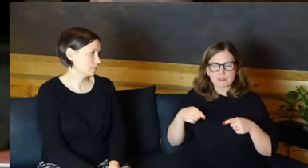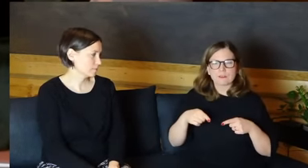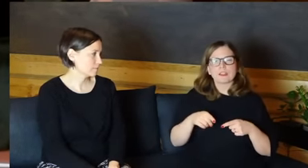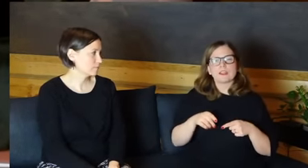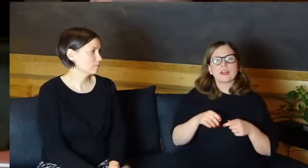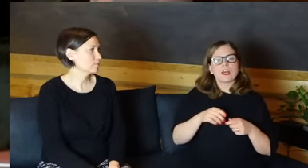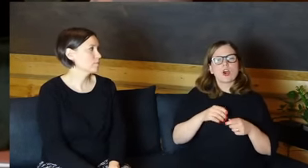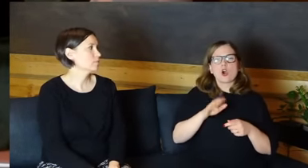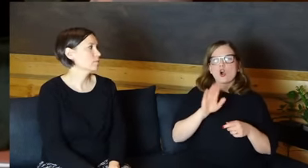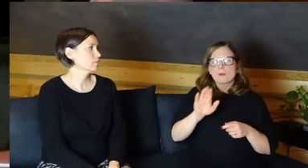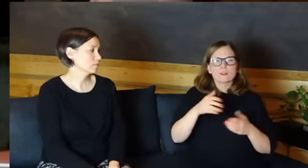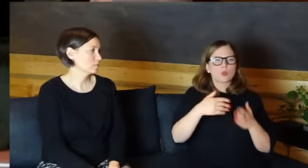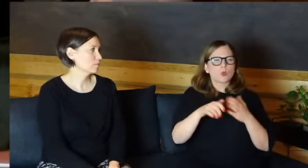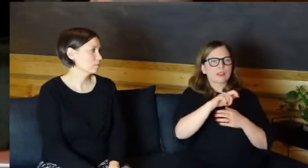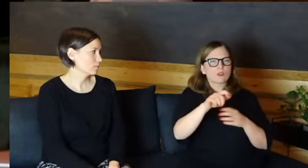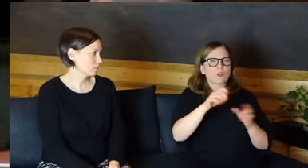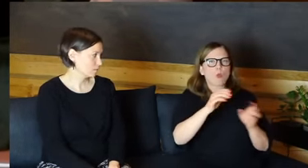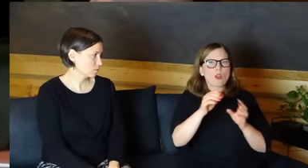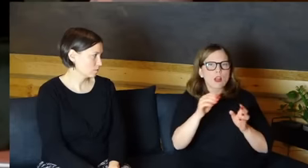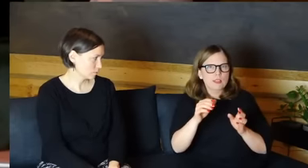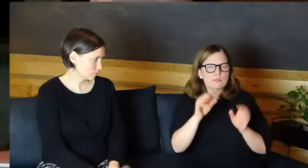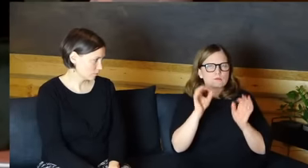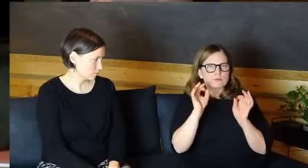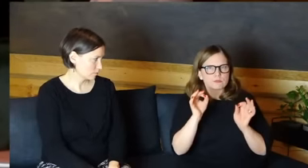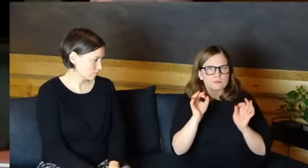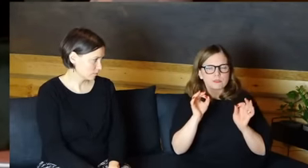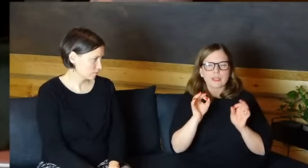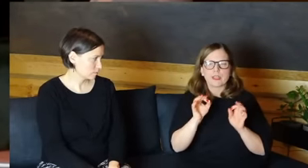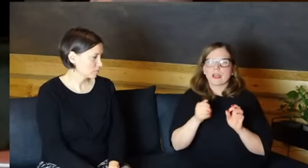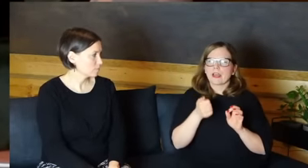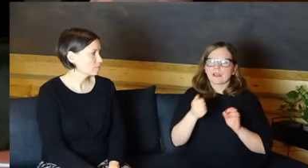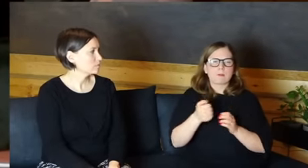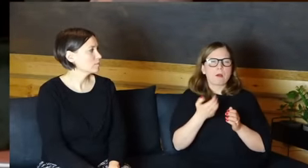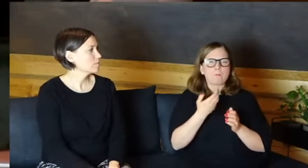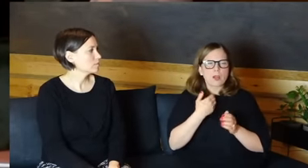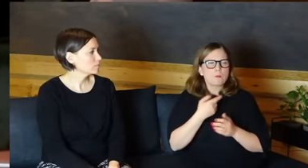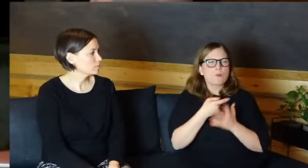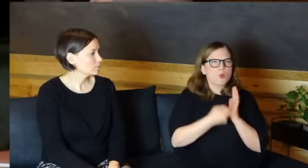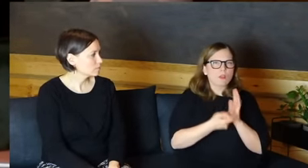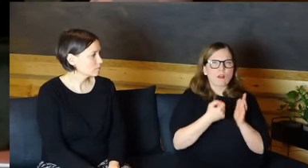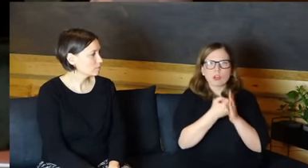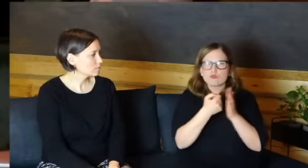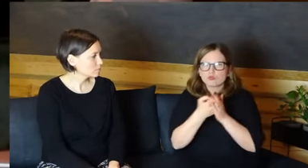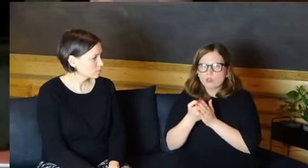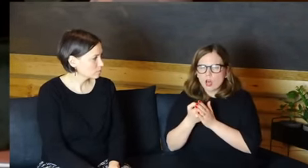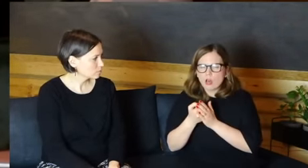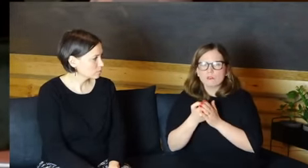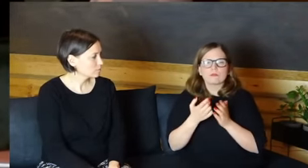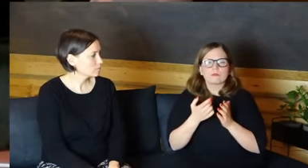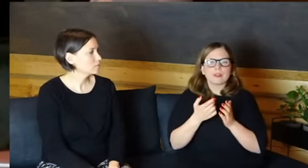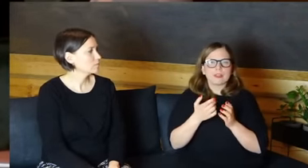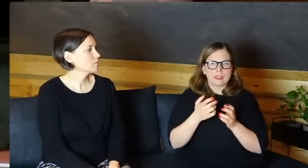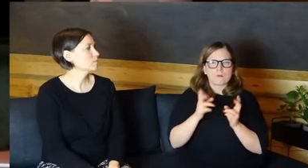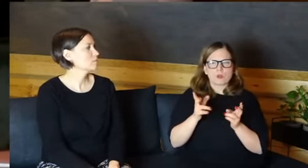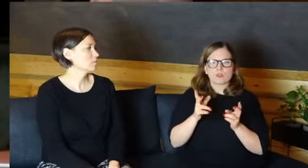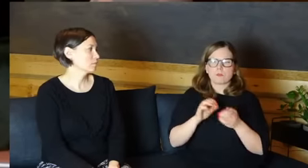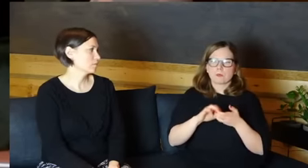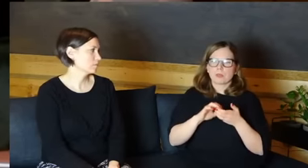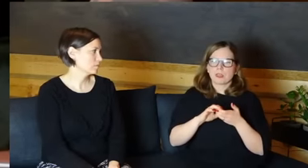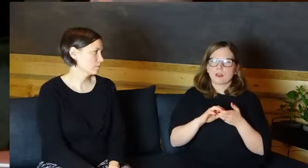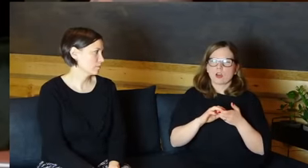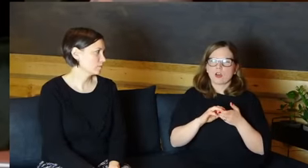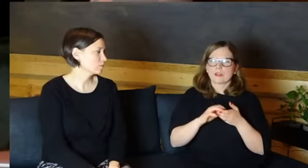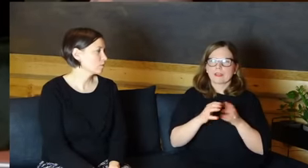omista työntekijöistä ja sitten toimii hyvinkin kannustavasti ja sitten koko ketju toimii niin kuin